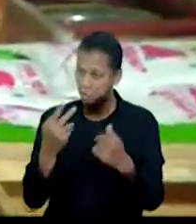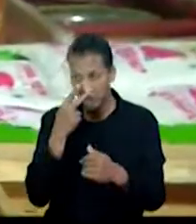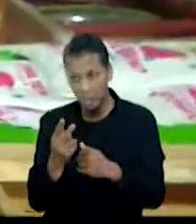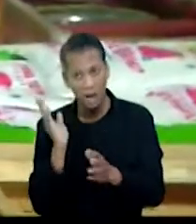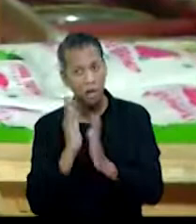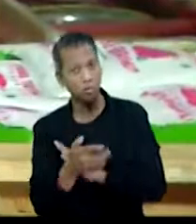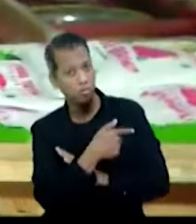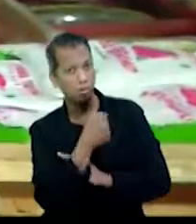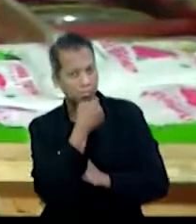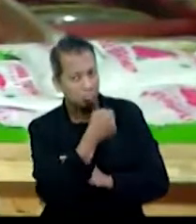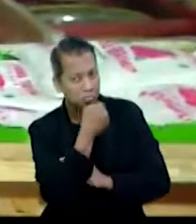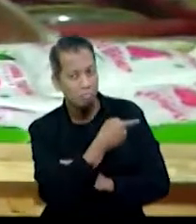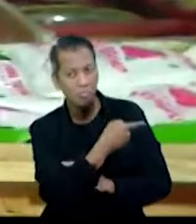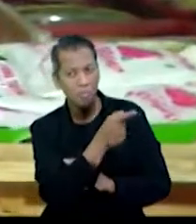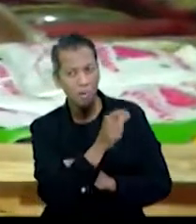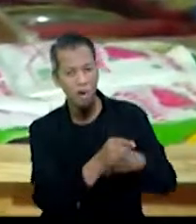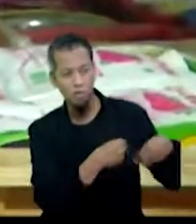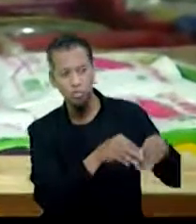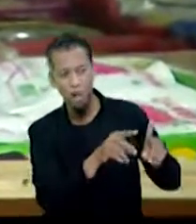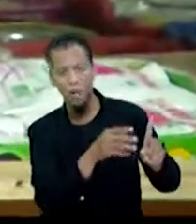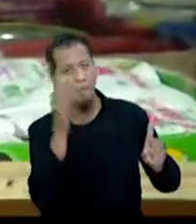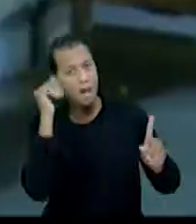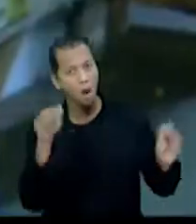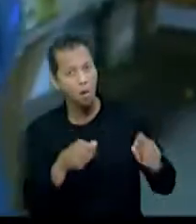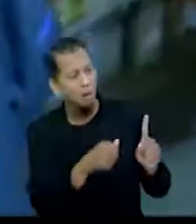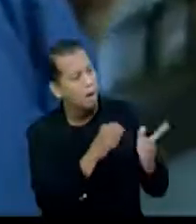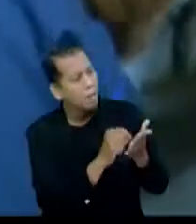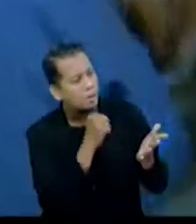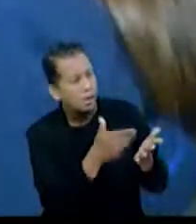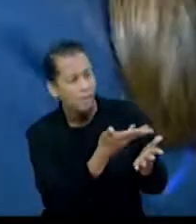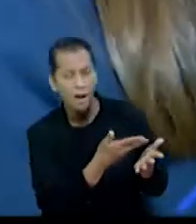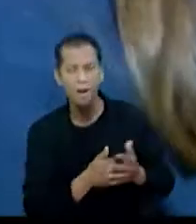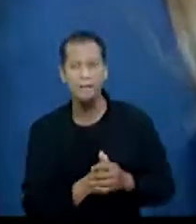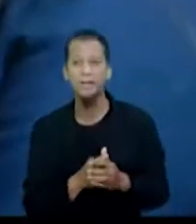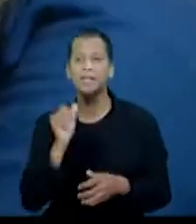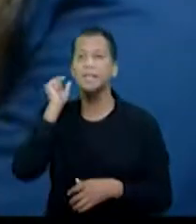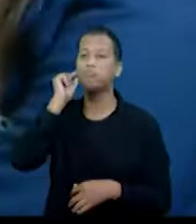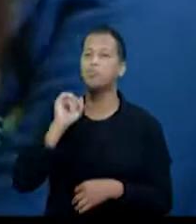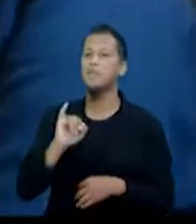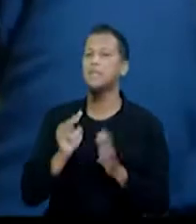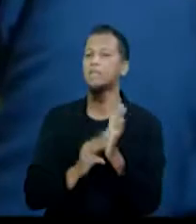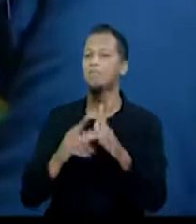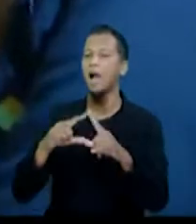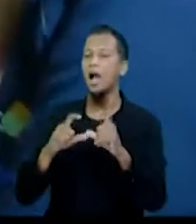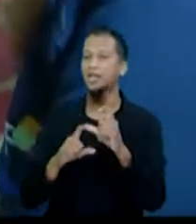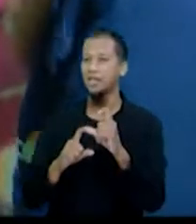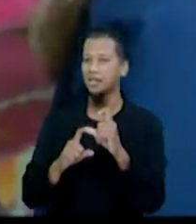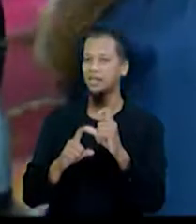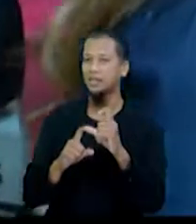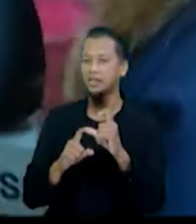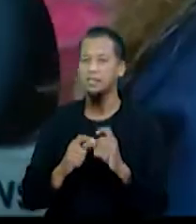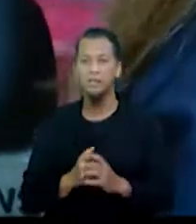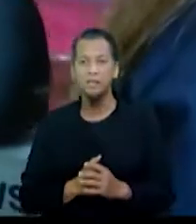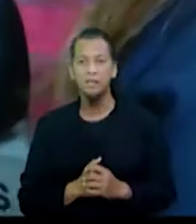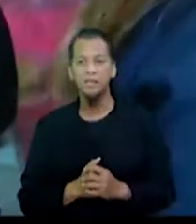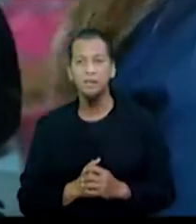minyak goreng. Sudah hadir bersama saya dengan Ibu siapa, Ibu? Ibu Imas Badria. Ibu Imas, kelangkaan ini sudah terjadi sejak